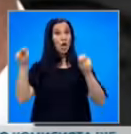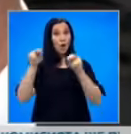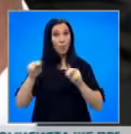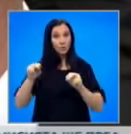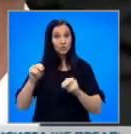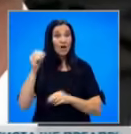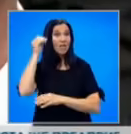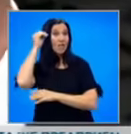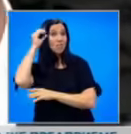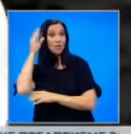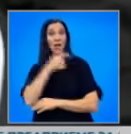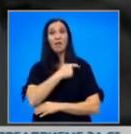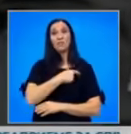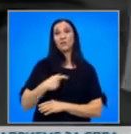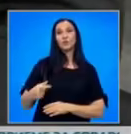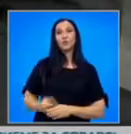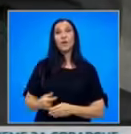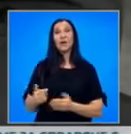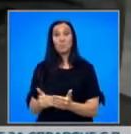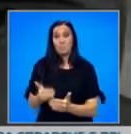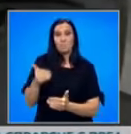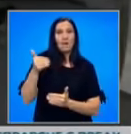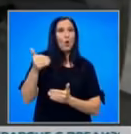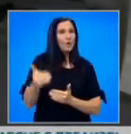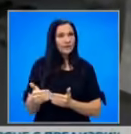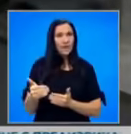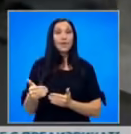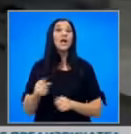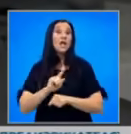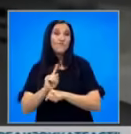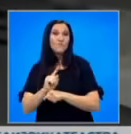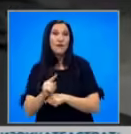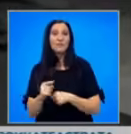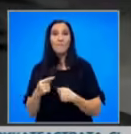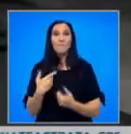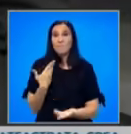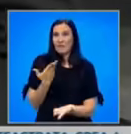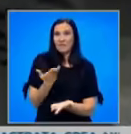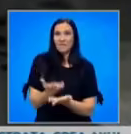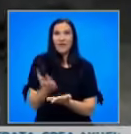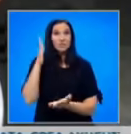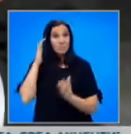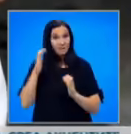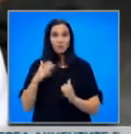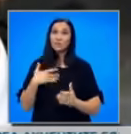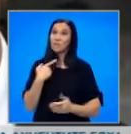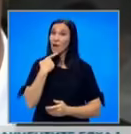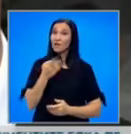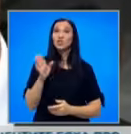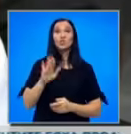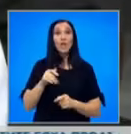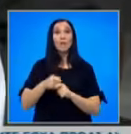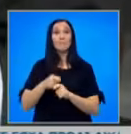образованието, науката е национален приоритет и в момента представляваш правителството, искам да заявя, че ще правим